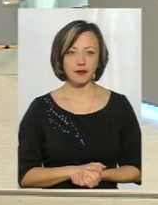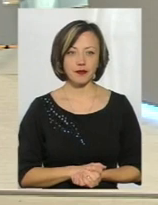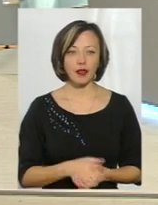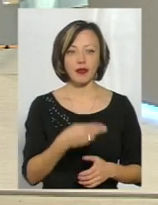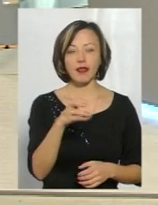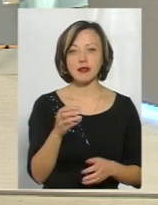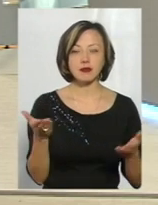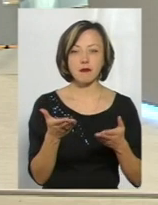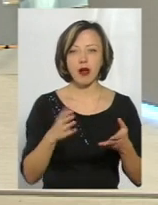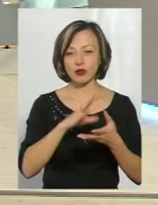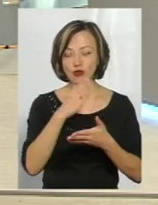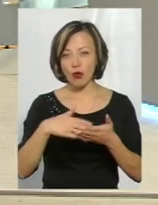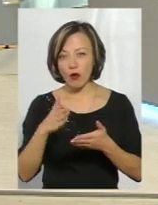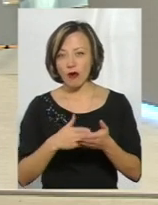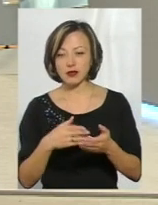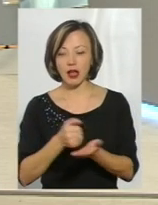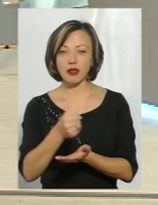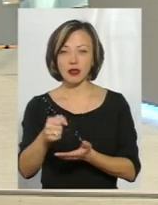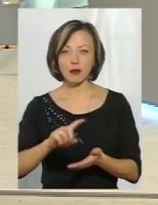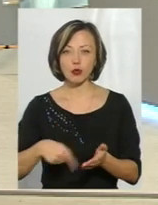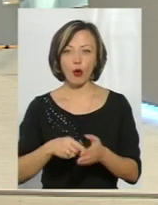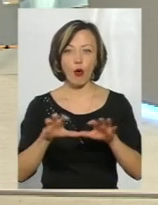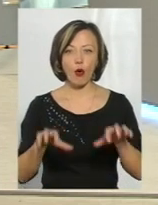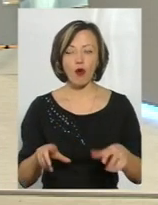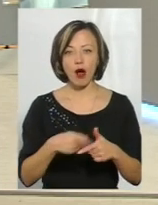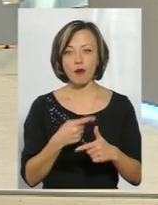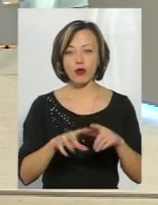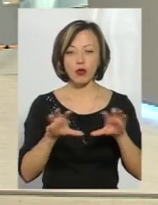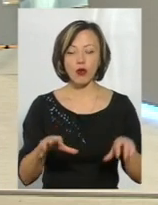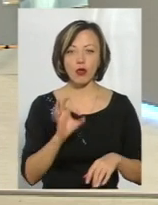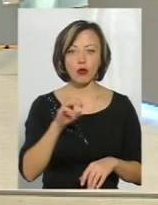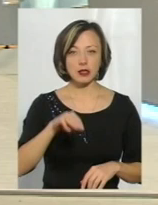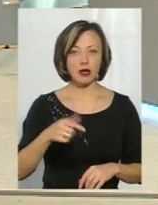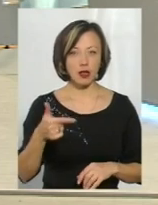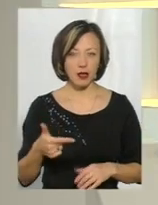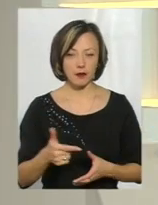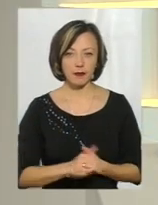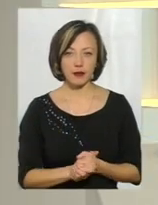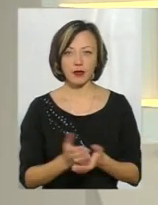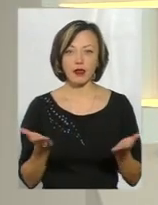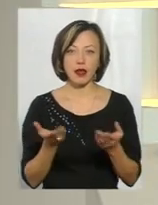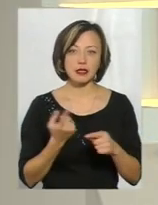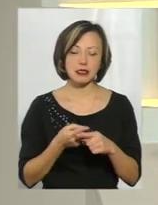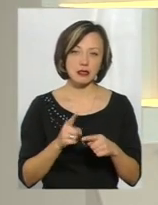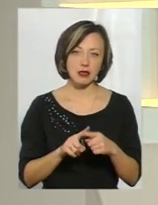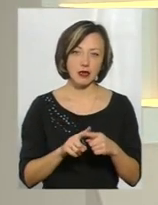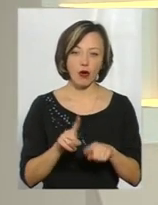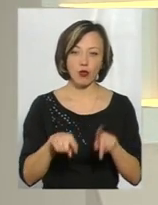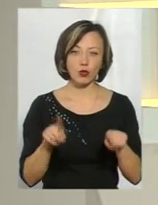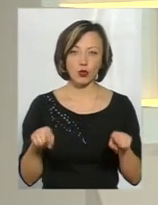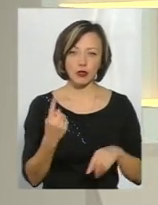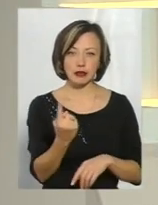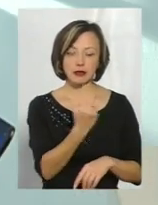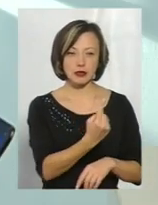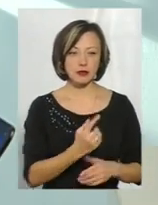серед, ну, власне, кандидатів на міського голову або ж на голову об'єднаної тергромади, десь це одиниць.